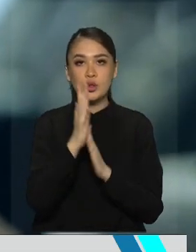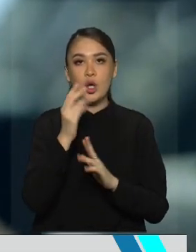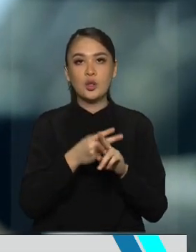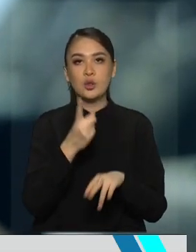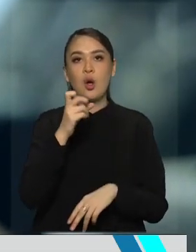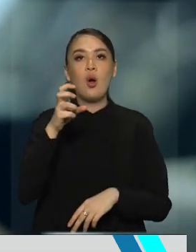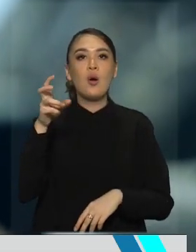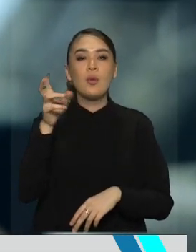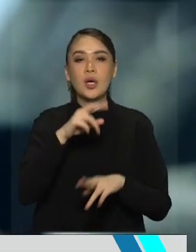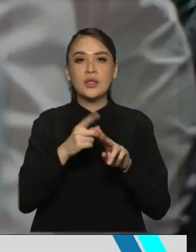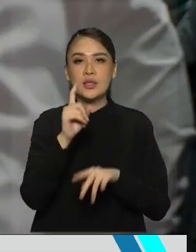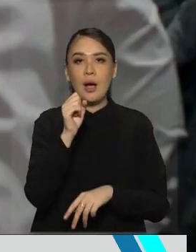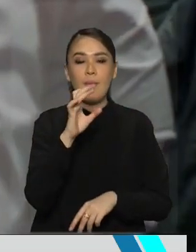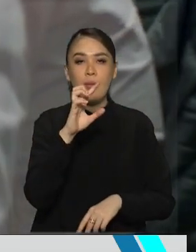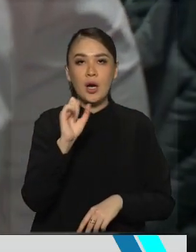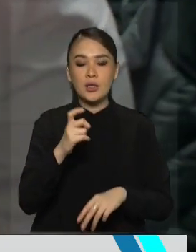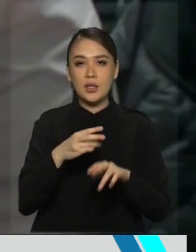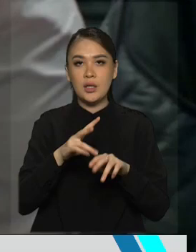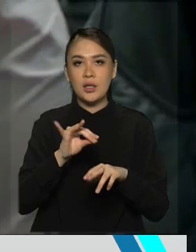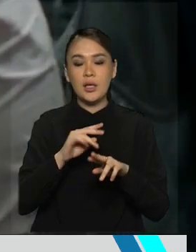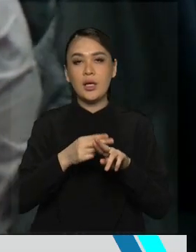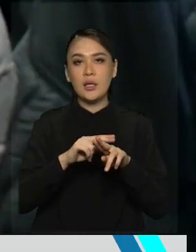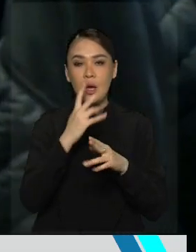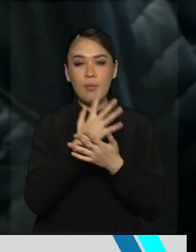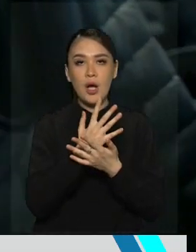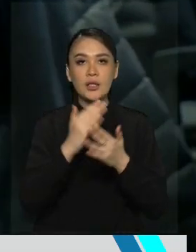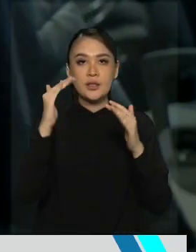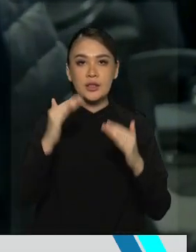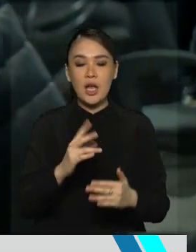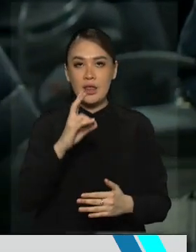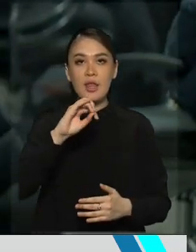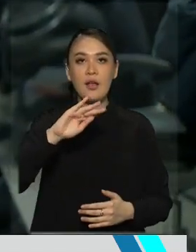за баррель. В Bank of America также считают, что заявленное снижение